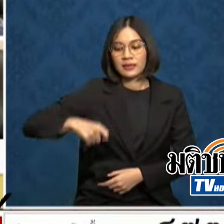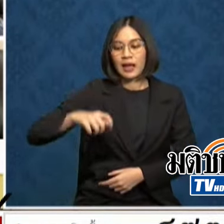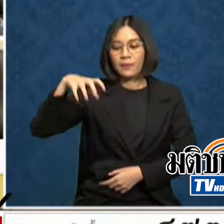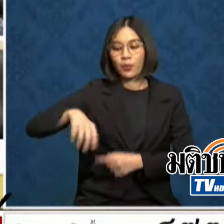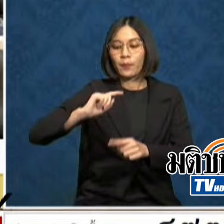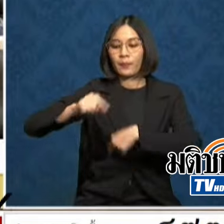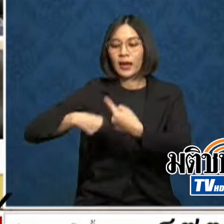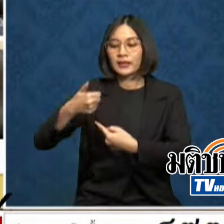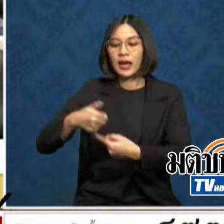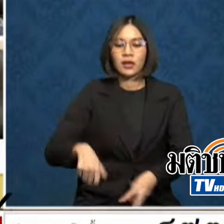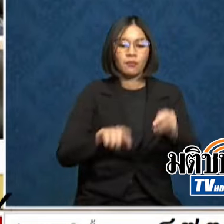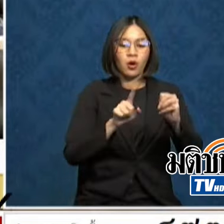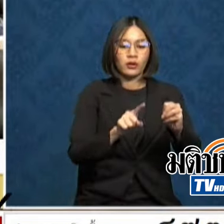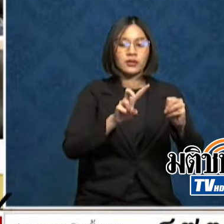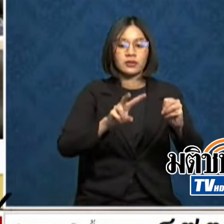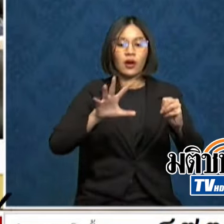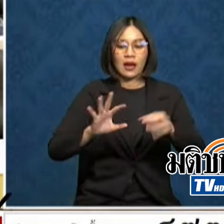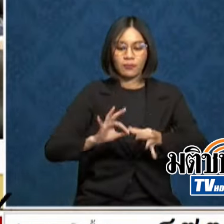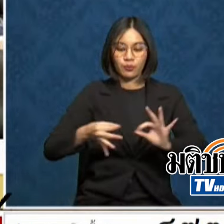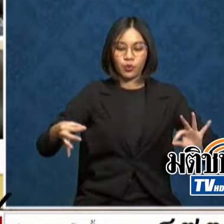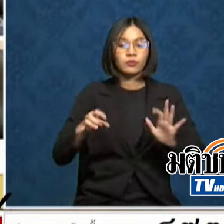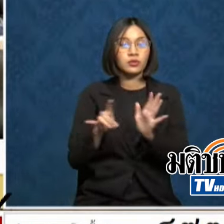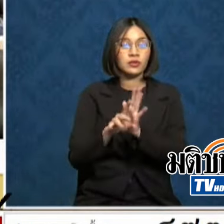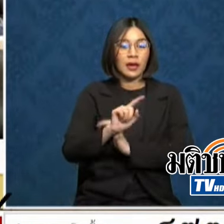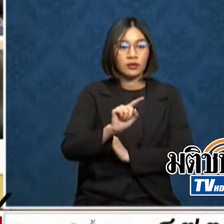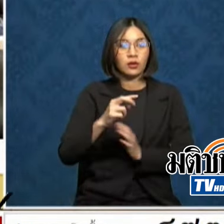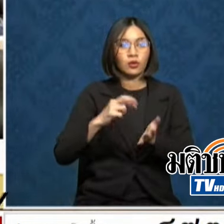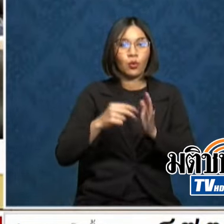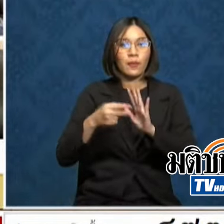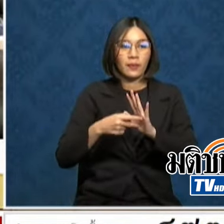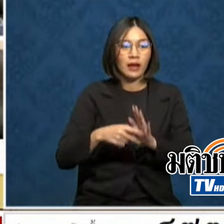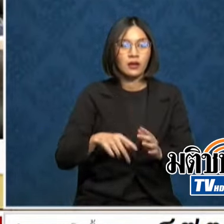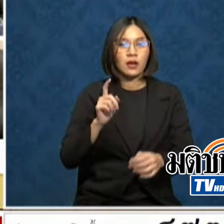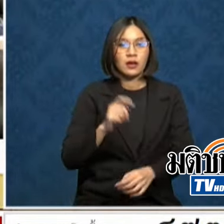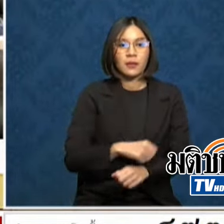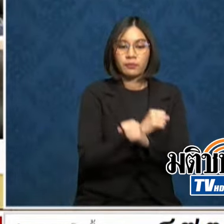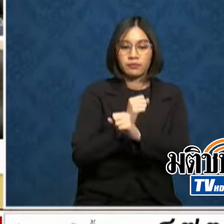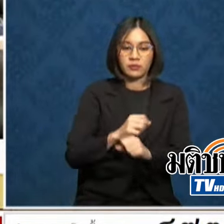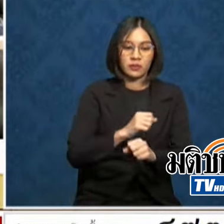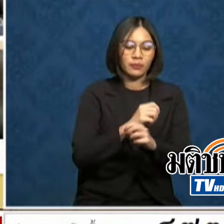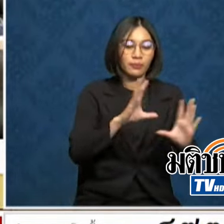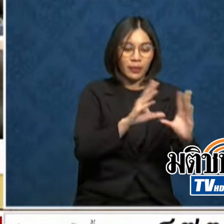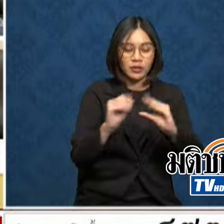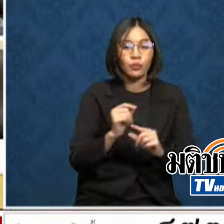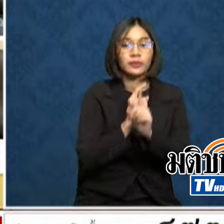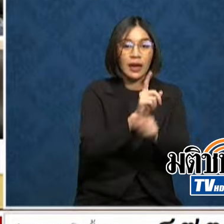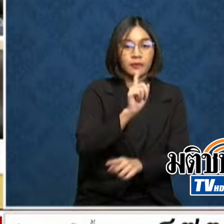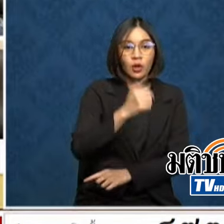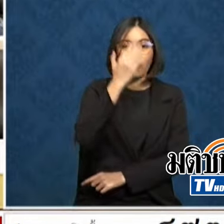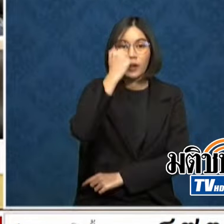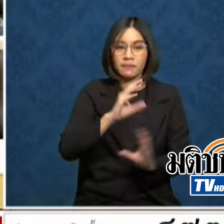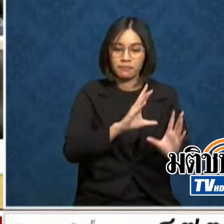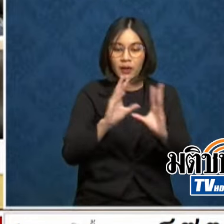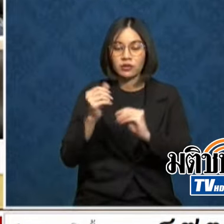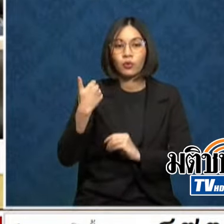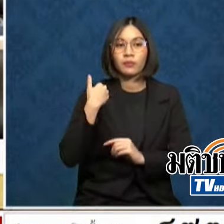ะว่ามาตรา125วรรคท้ายนี่นะครับต้องไม่เป็นการขัดขวางการประชุมซึ่งเรามีการประชุ